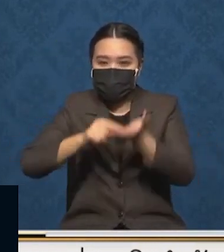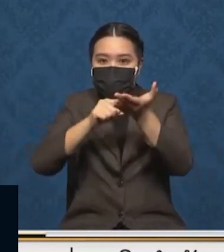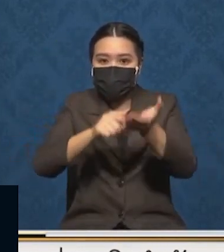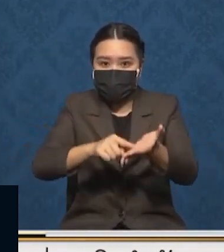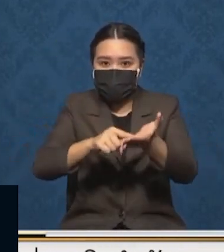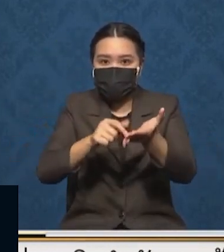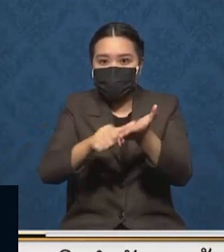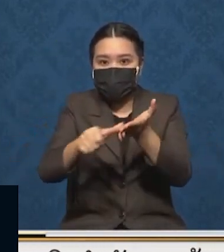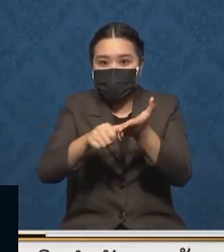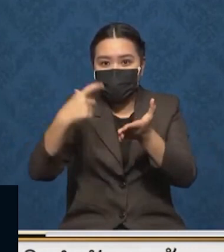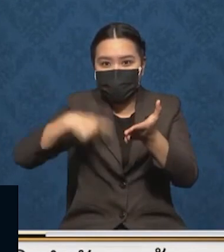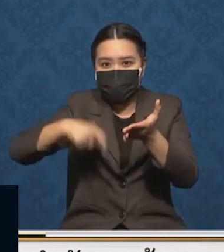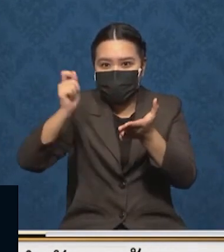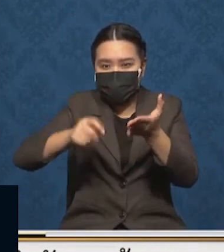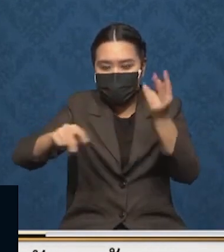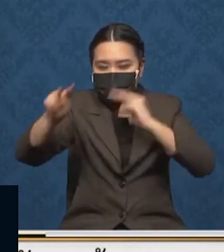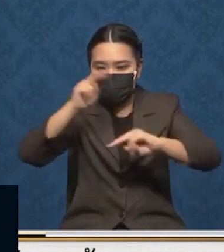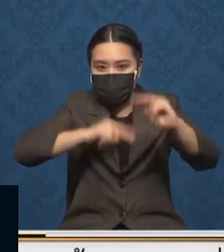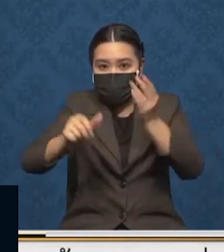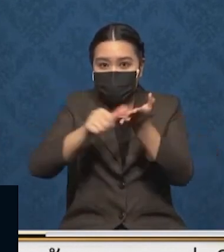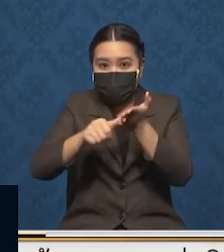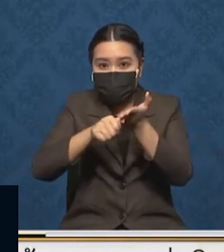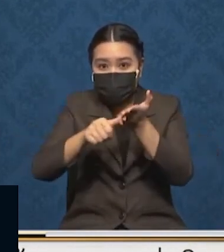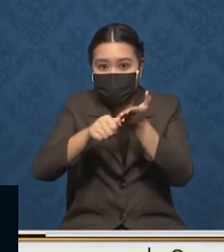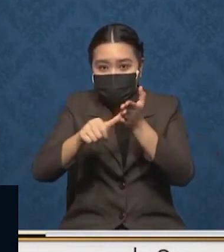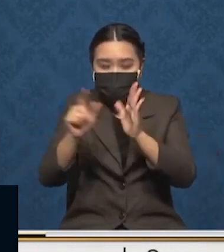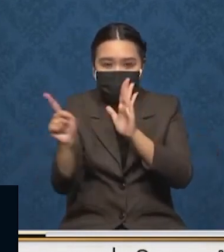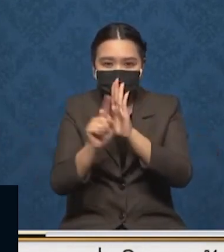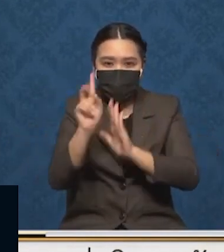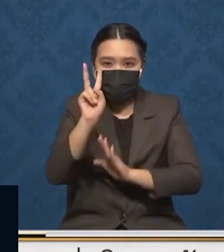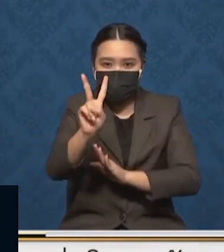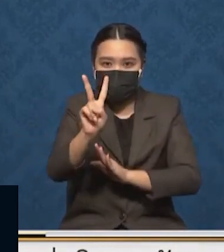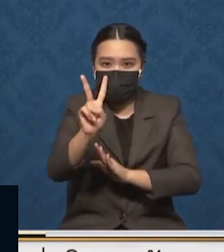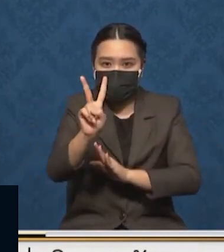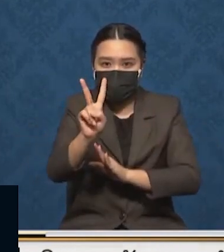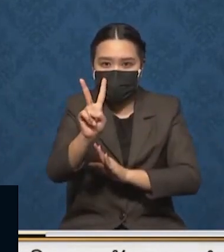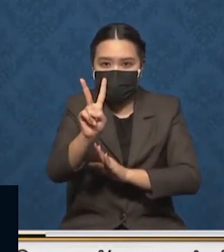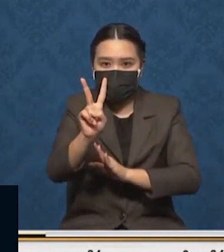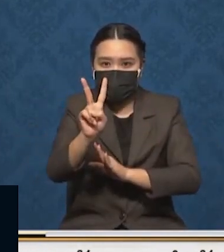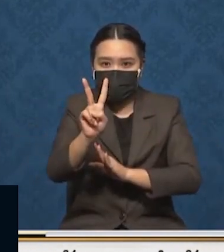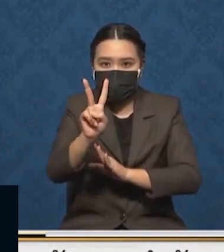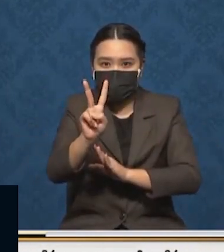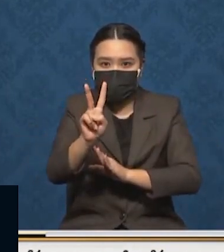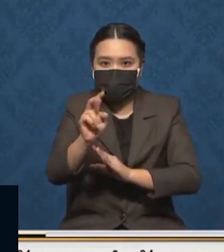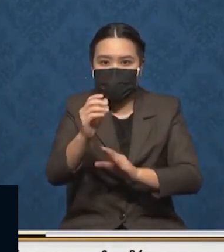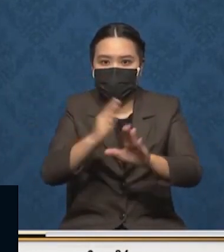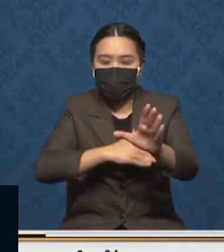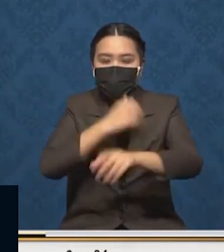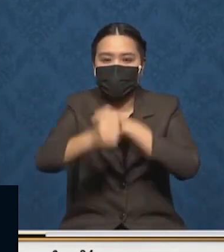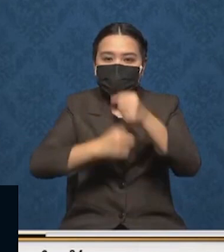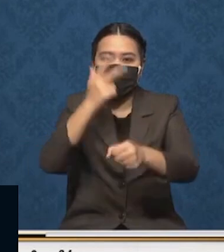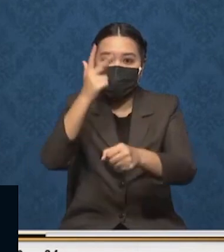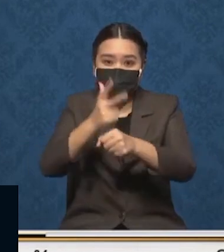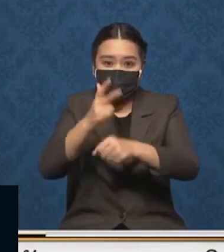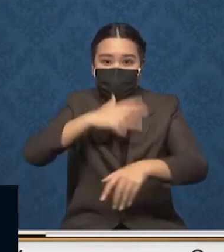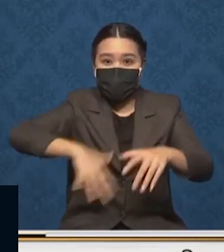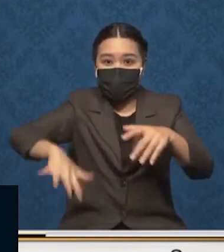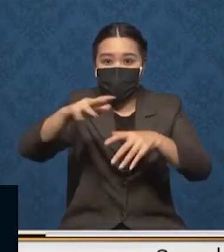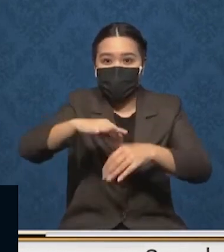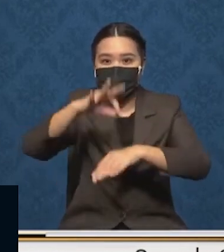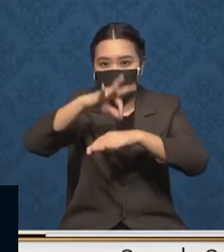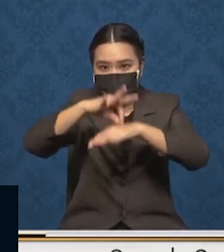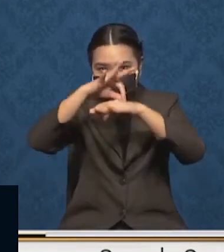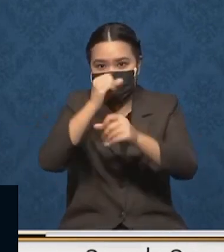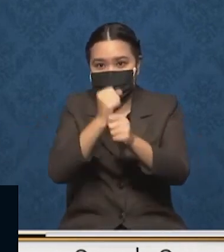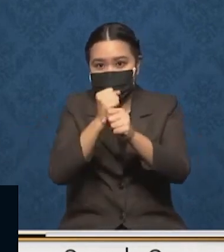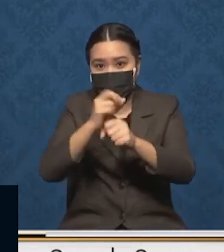ก้ไขศาลปกครองครั้งที่2ใน3ปีที่พวกผมมาอยู่ในสภาเรียกว่าพระราชบัญญัติ